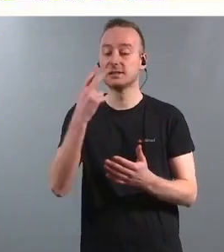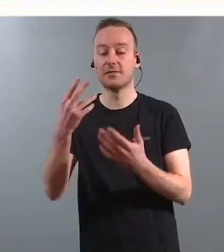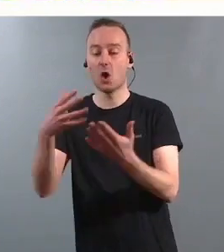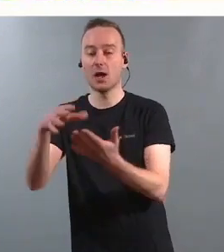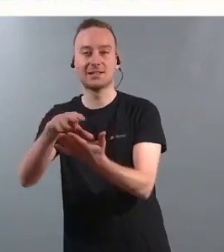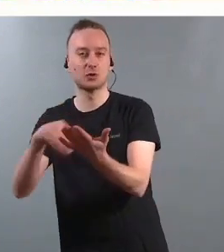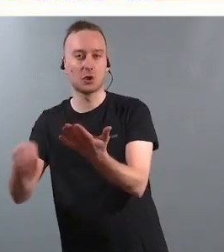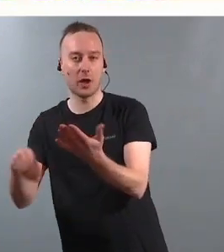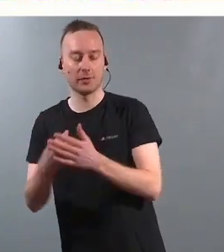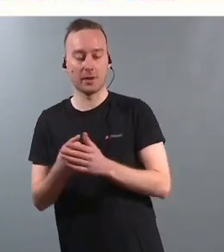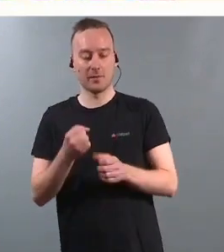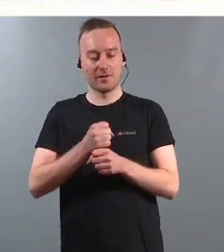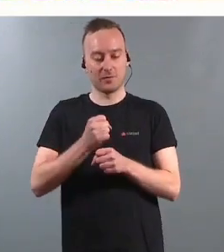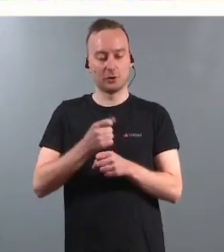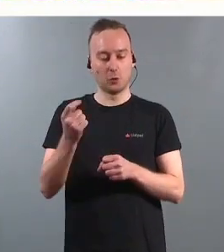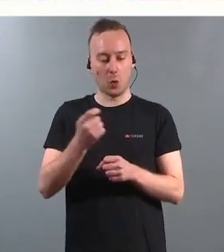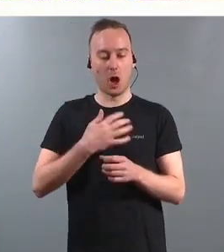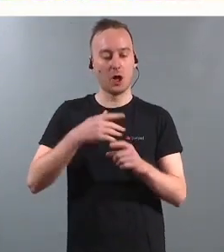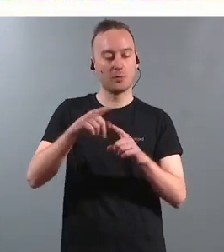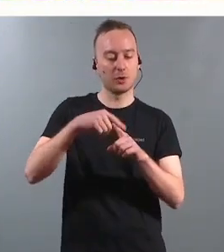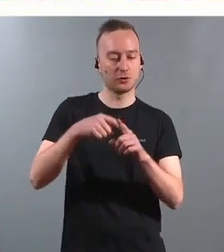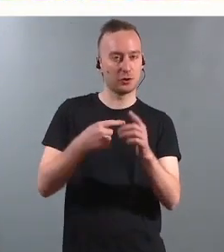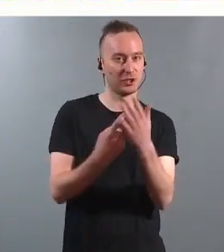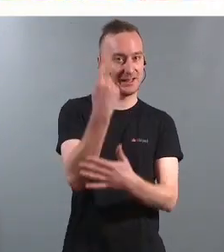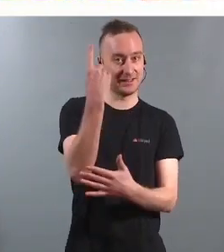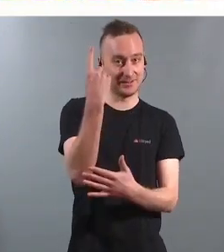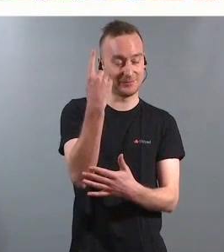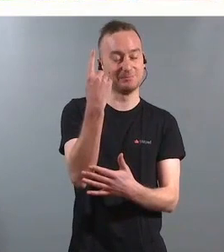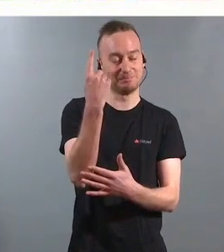det er i hvert fall et tog som har begynt å bevege seg fra en landperrong.